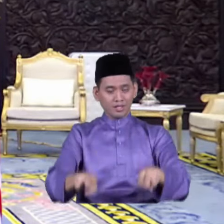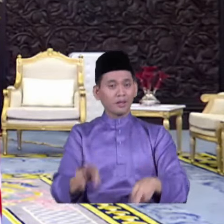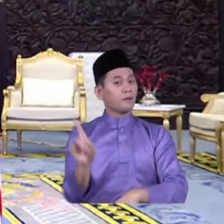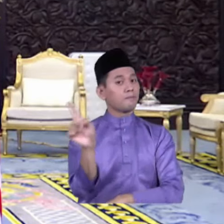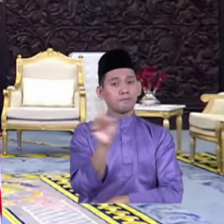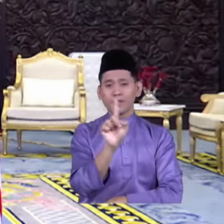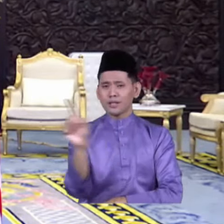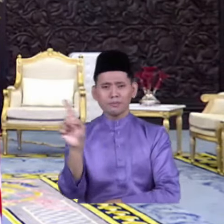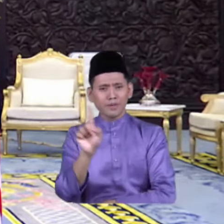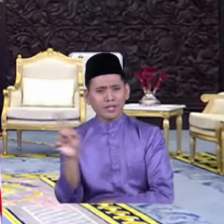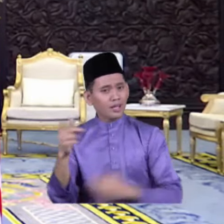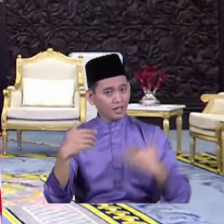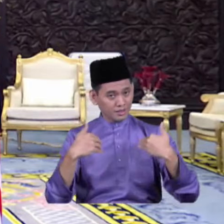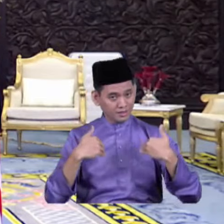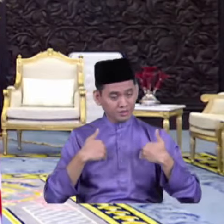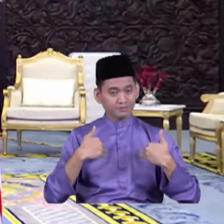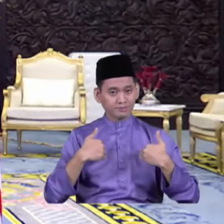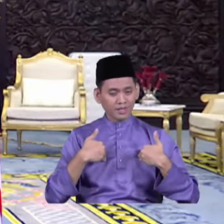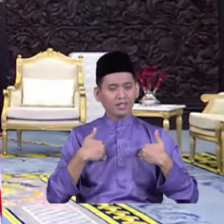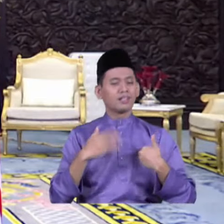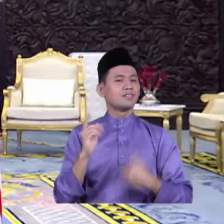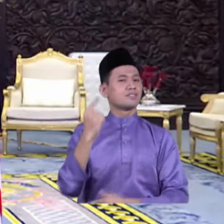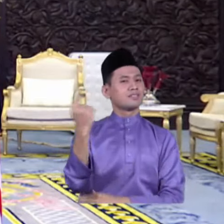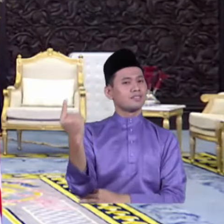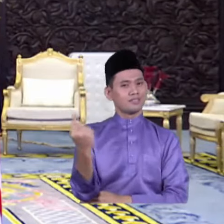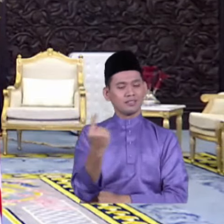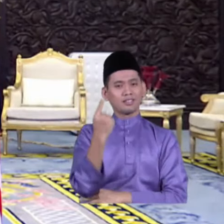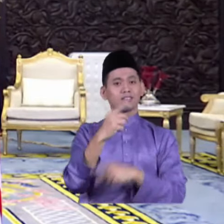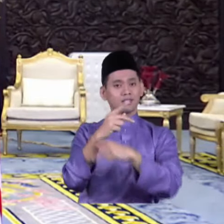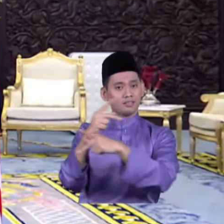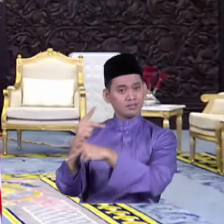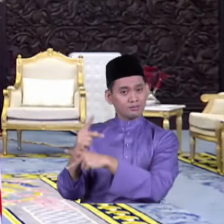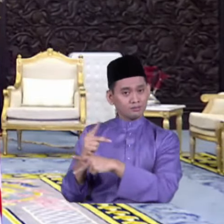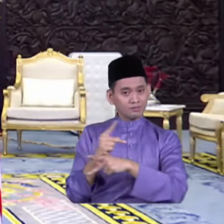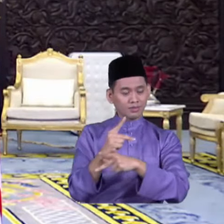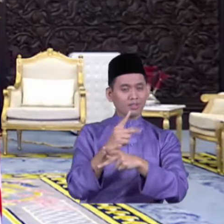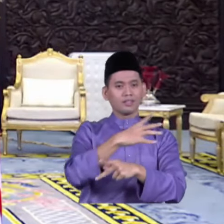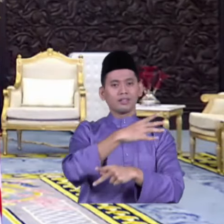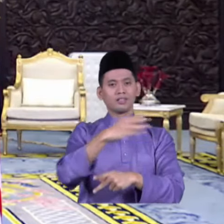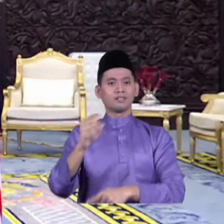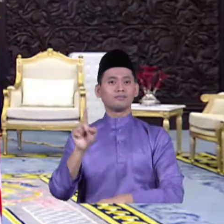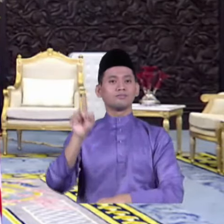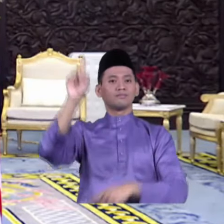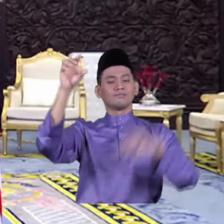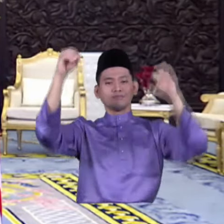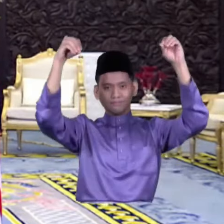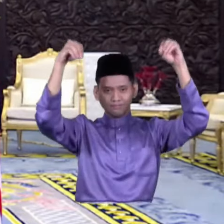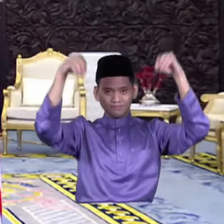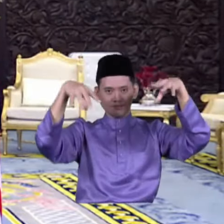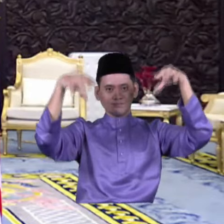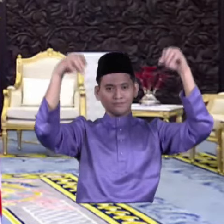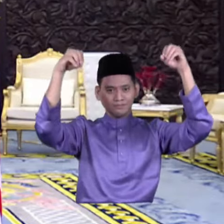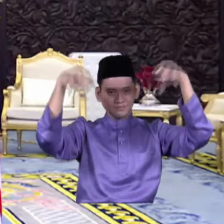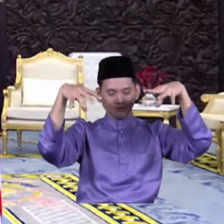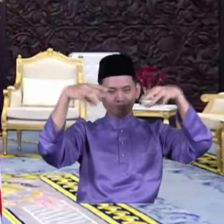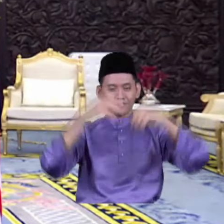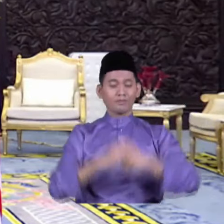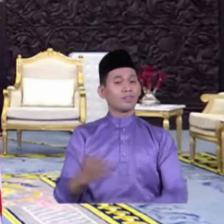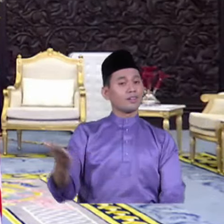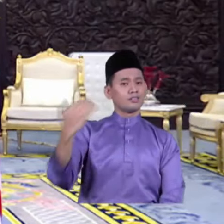juga mereka berada akan senantiasa dilindungi dan dirahmati Allah Subhanahu Wa Ta'ala